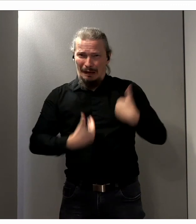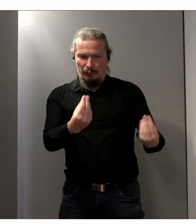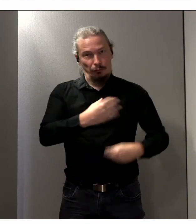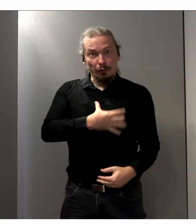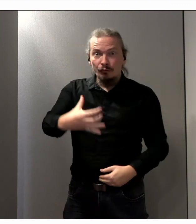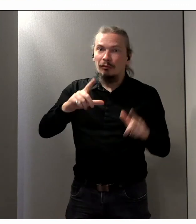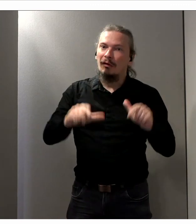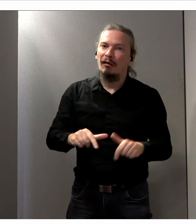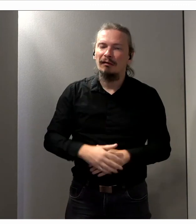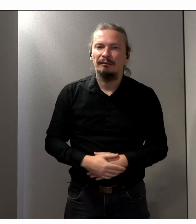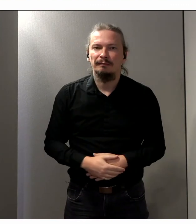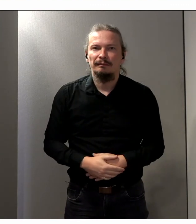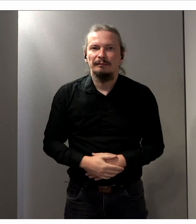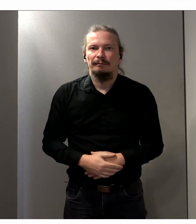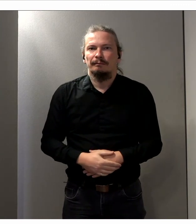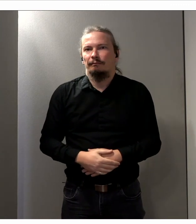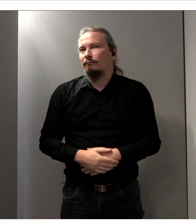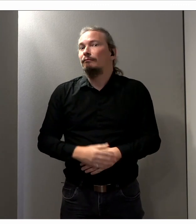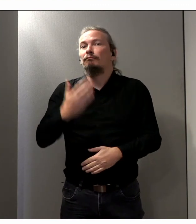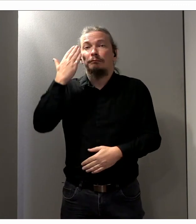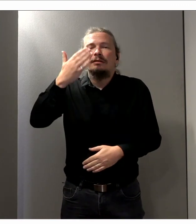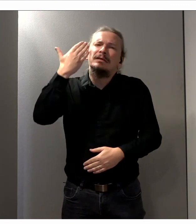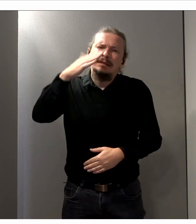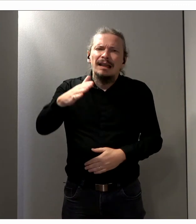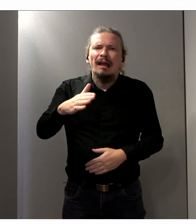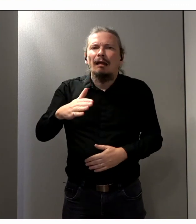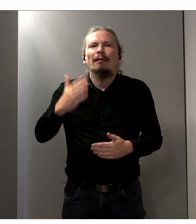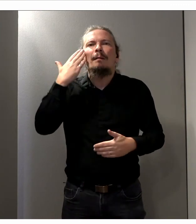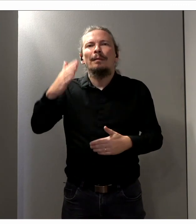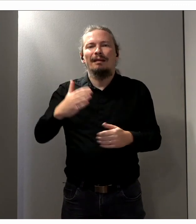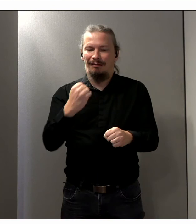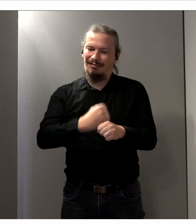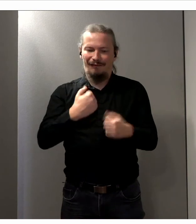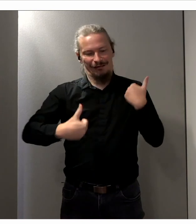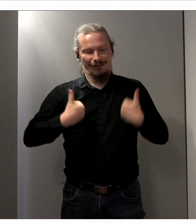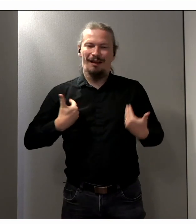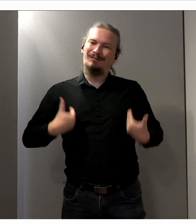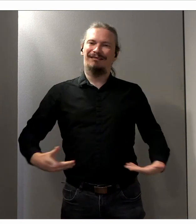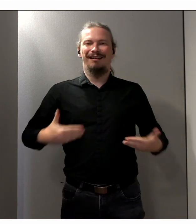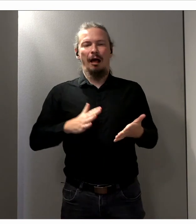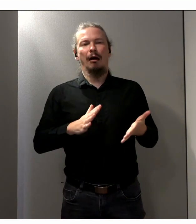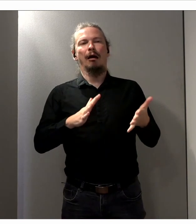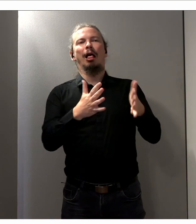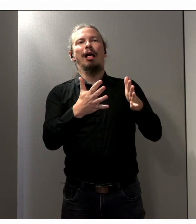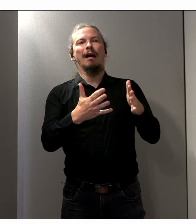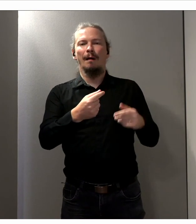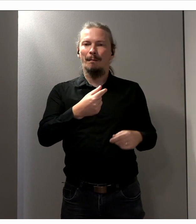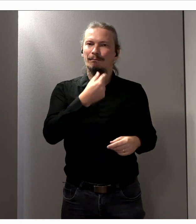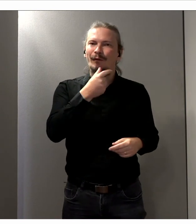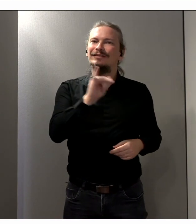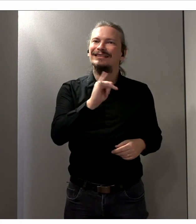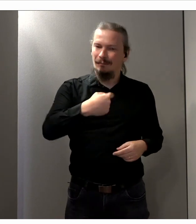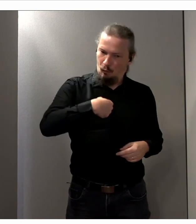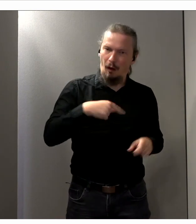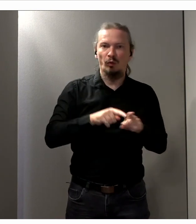handicap? À plus forte raison lorsque l'on sait qu'un changement favorable aux travailleurs handicapés peut profiter à chacun, personne